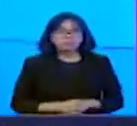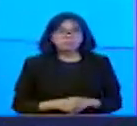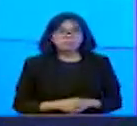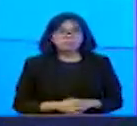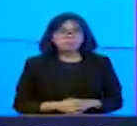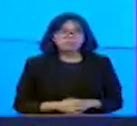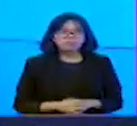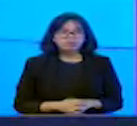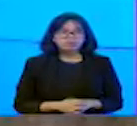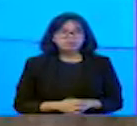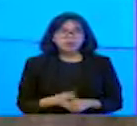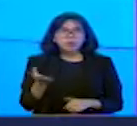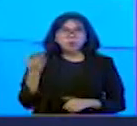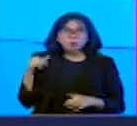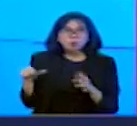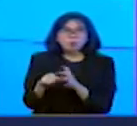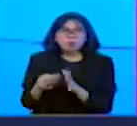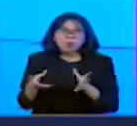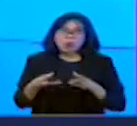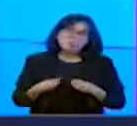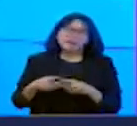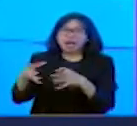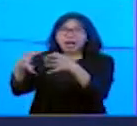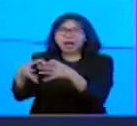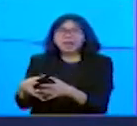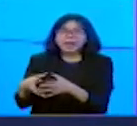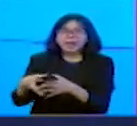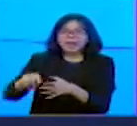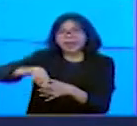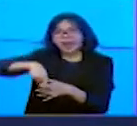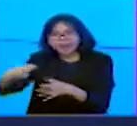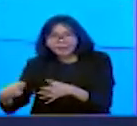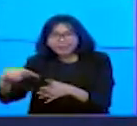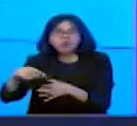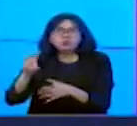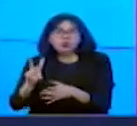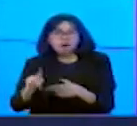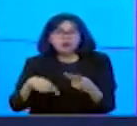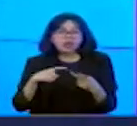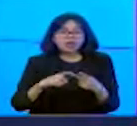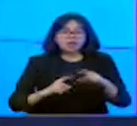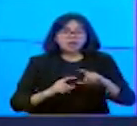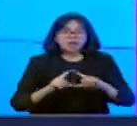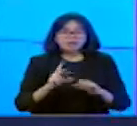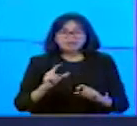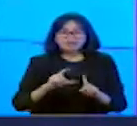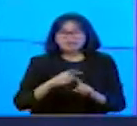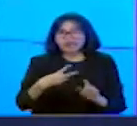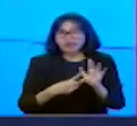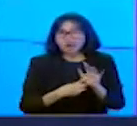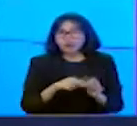Kue kaleng 2, sama minyak 2 liter, sama sarden 2, sama susu 1